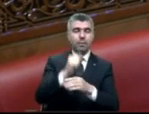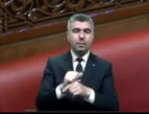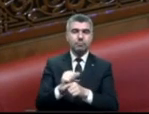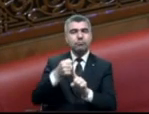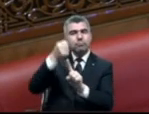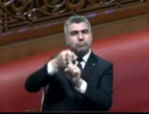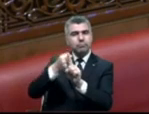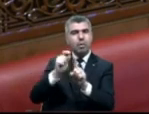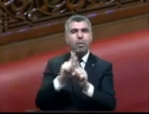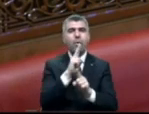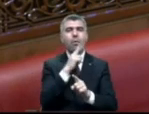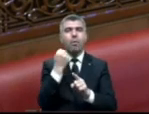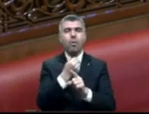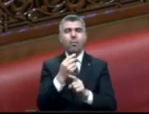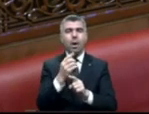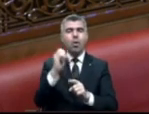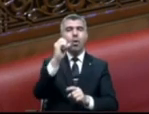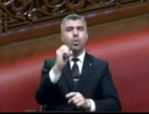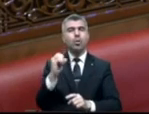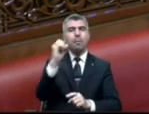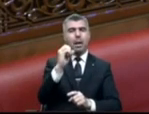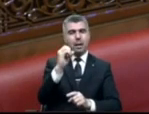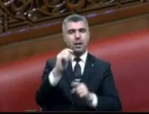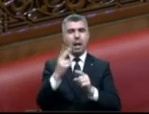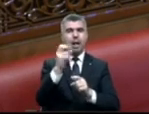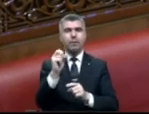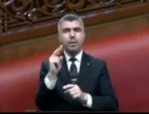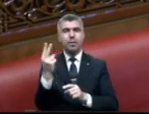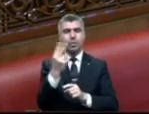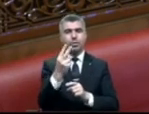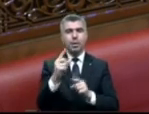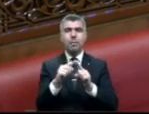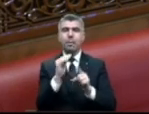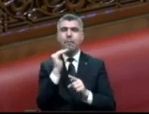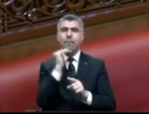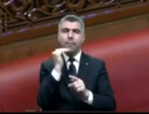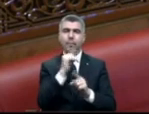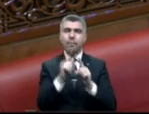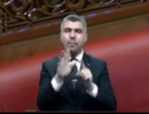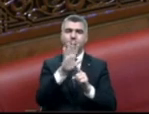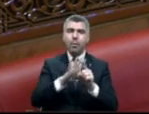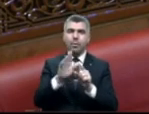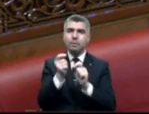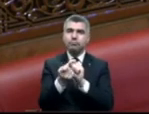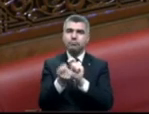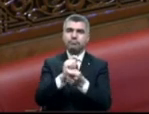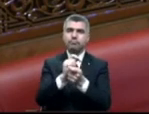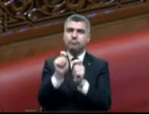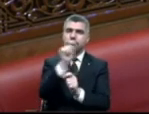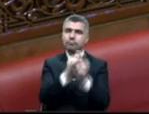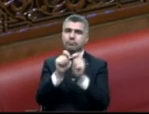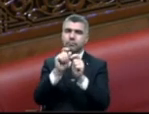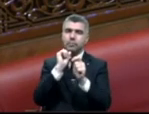الحكومة منذ أكتوبر 2021 على تسريع الانتقال الطاقي وتطوير الطاقات المتجددة، وذلك تماشيا